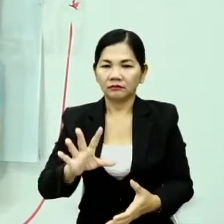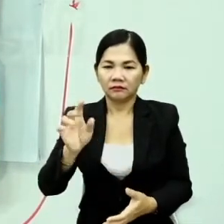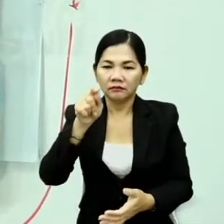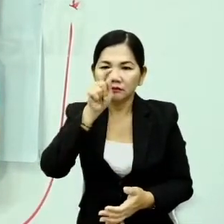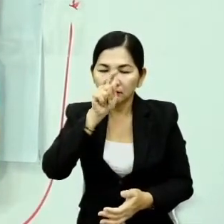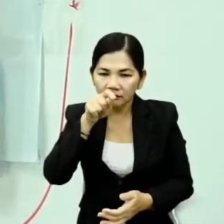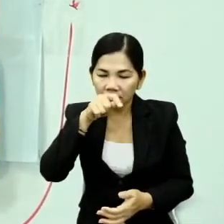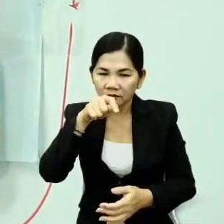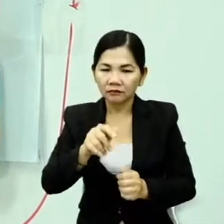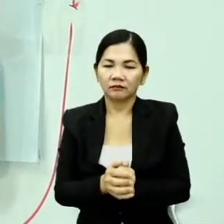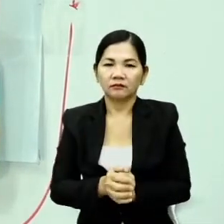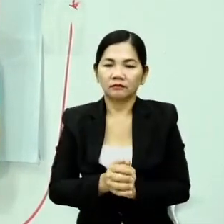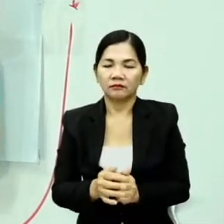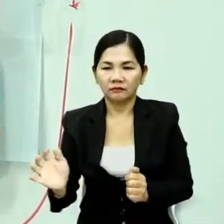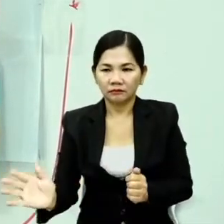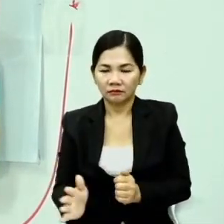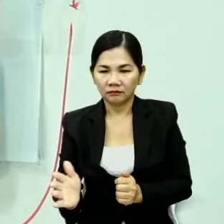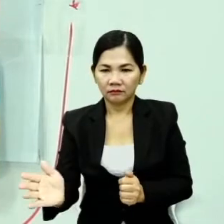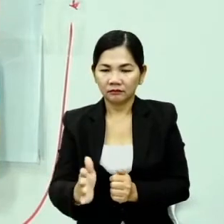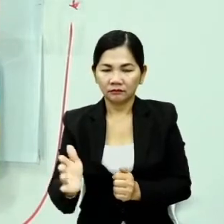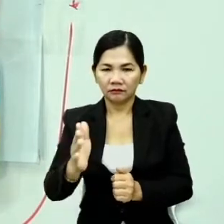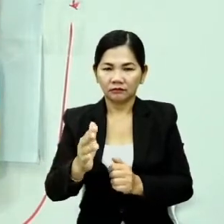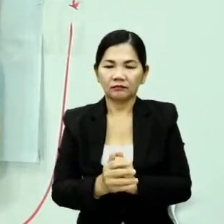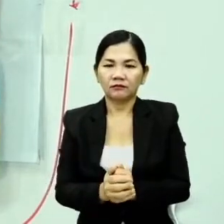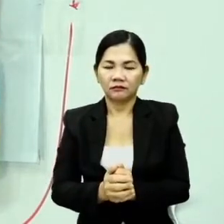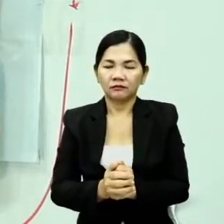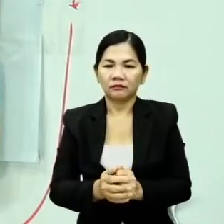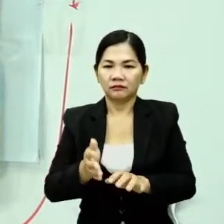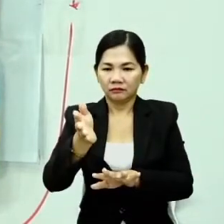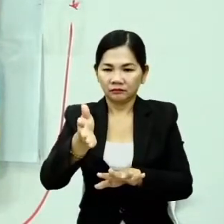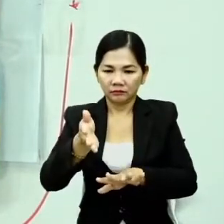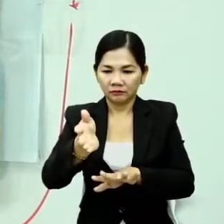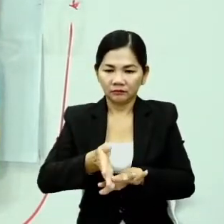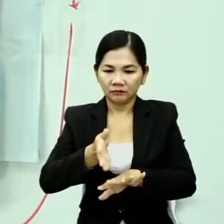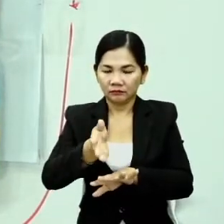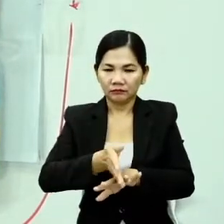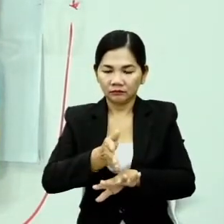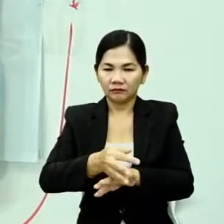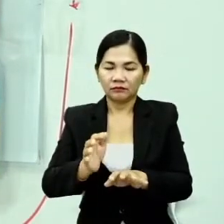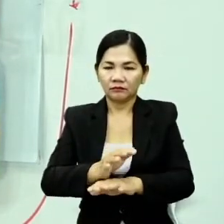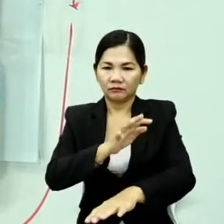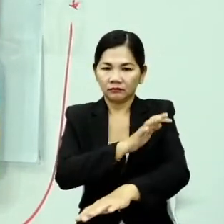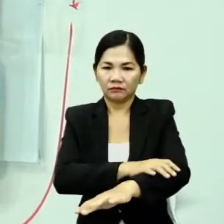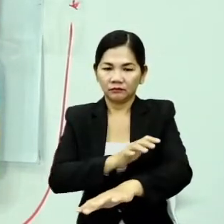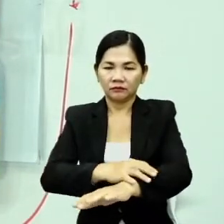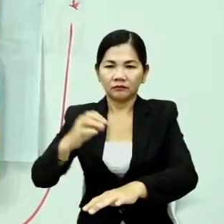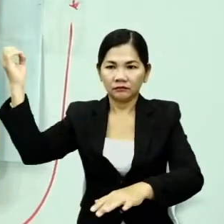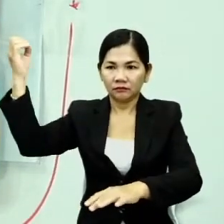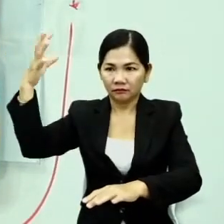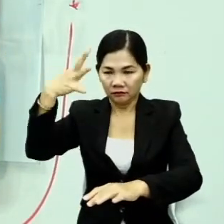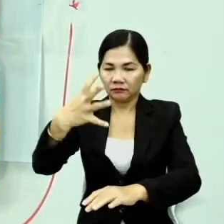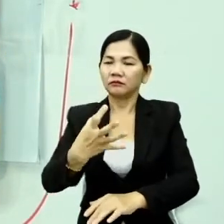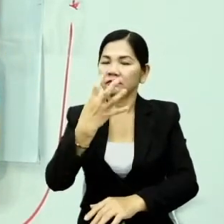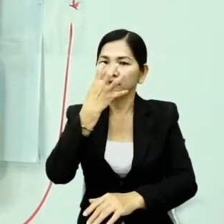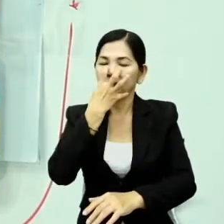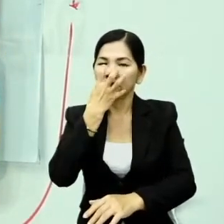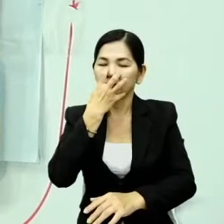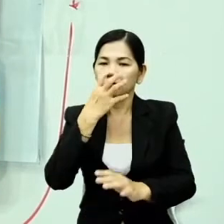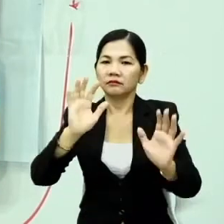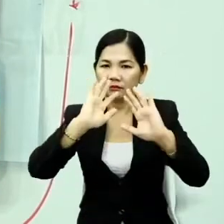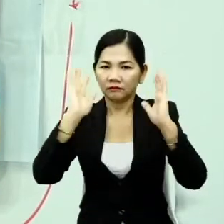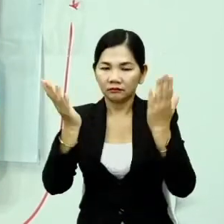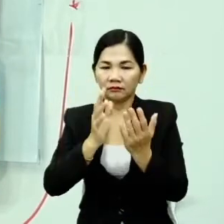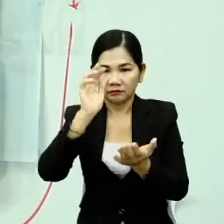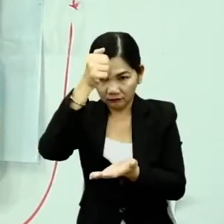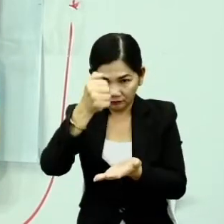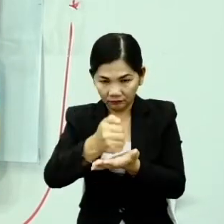mòn cha sạch trầy cha trầy nghe trầy chả cha nâng sạch chuột nè cha ta cha tặng ở nắng